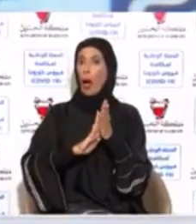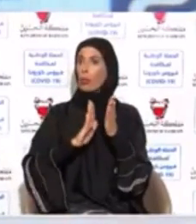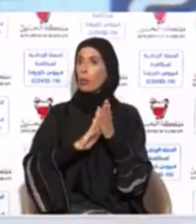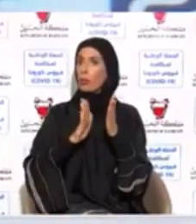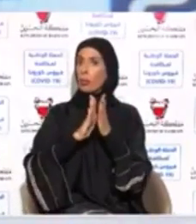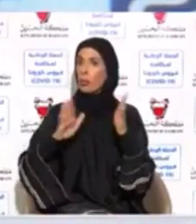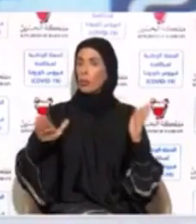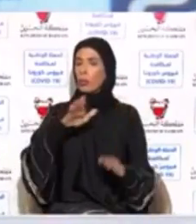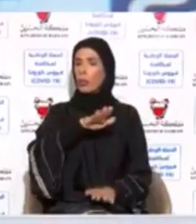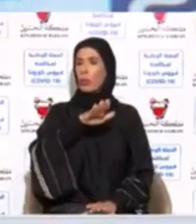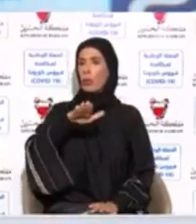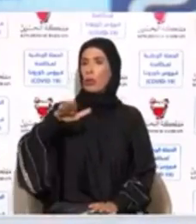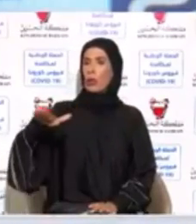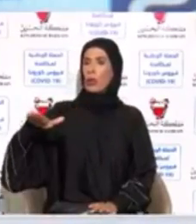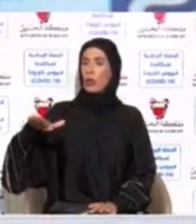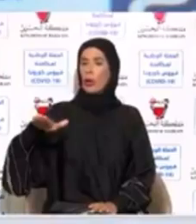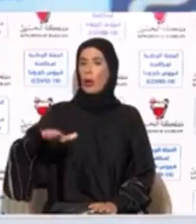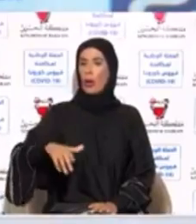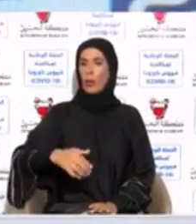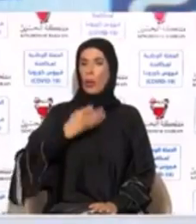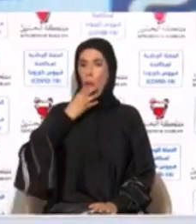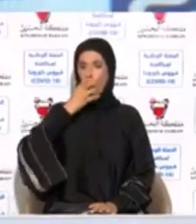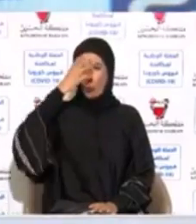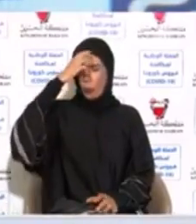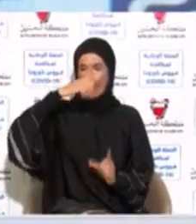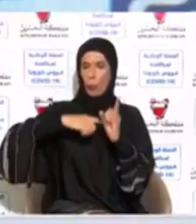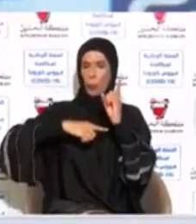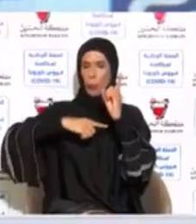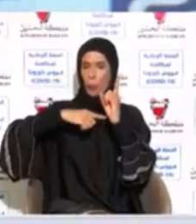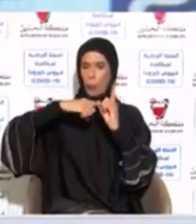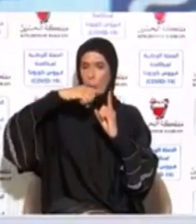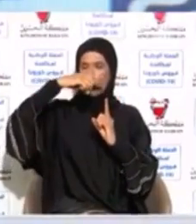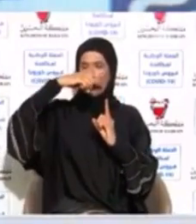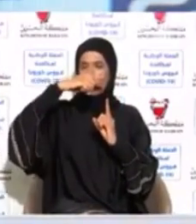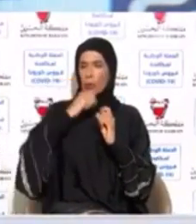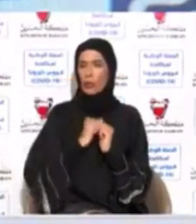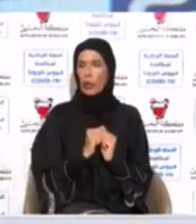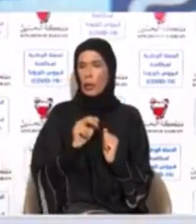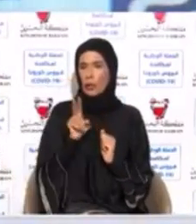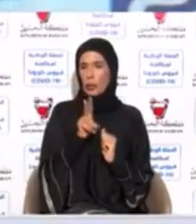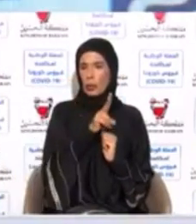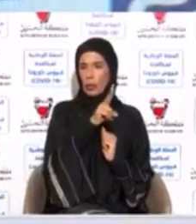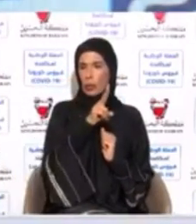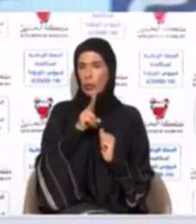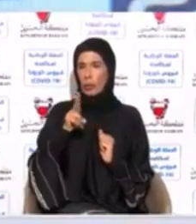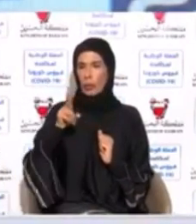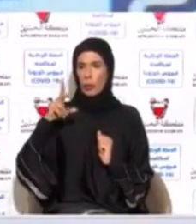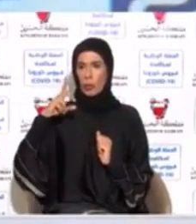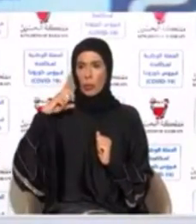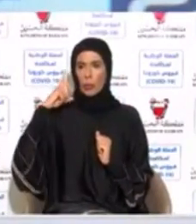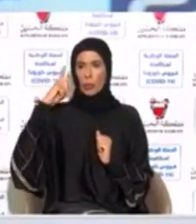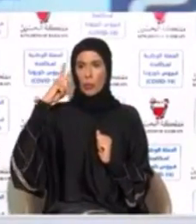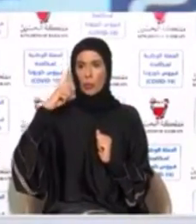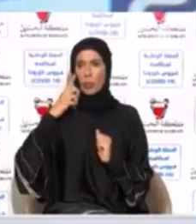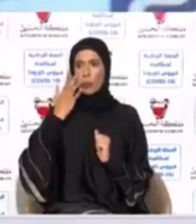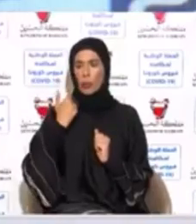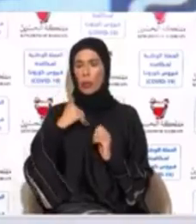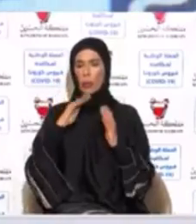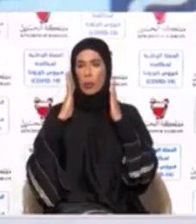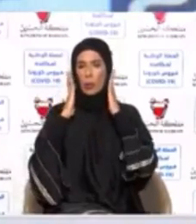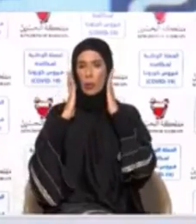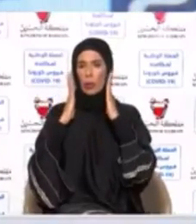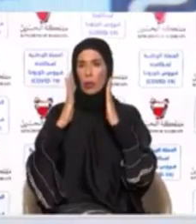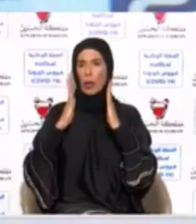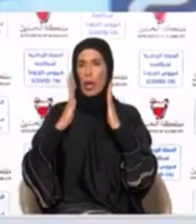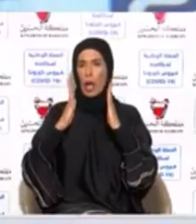يعني يكون الطفل عنده ارتفاع درجة الحرارة ما قاعدة تنزل، إنه ممكن يكون عنده تغير في طريقة تفكيره، يكون مو مركز، بالإضافة